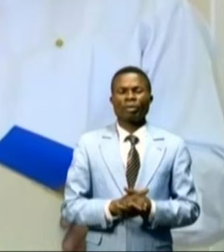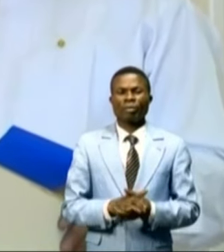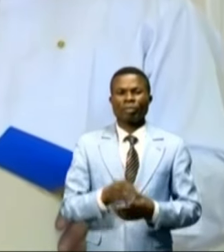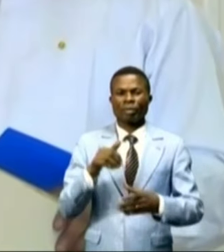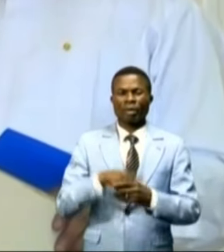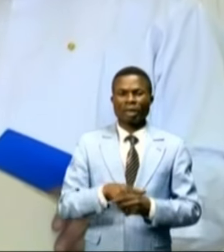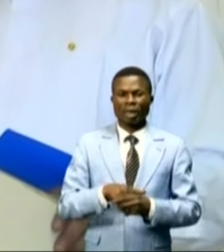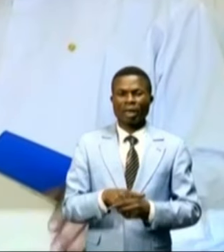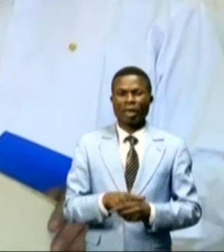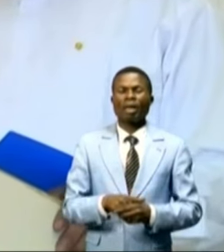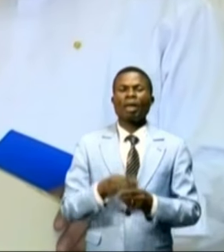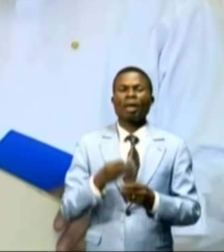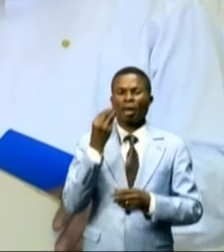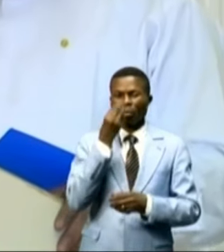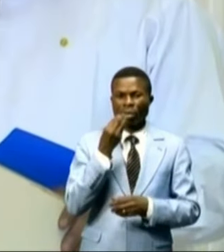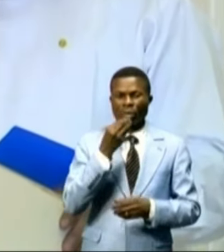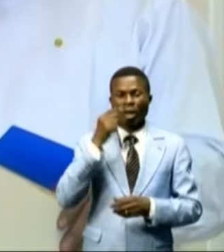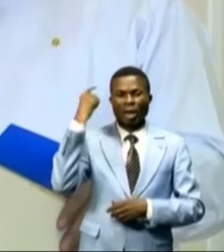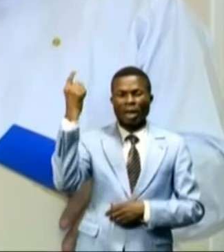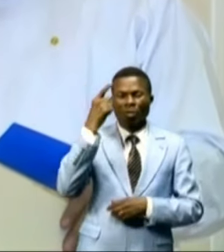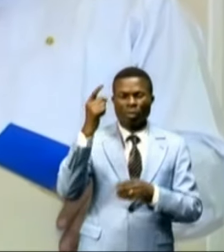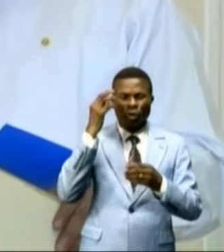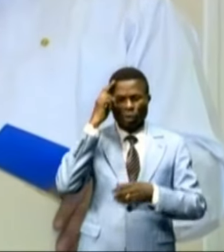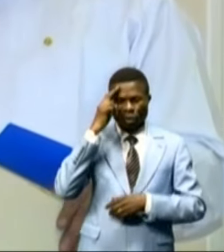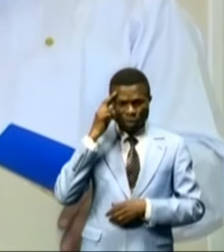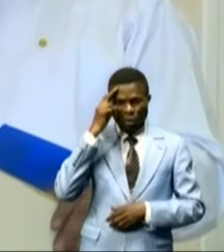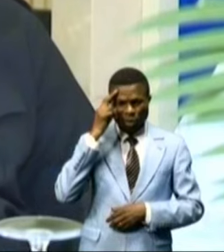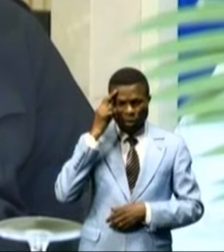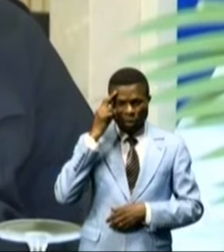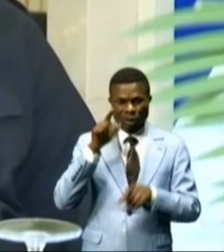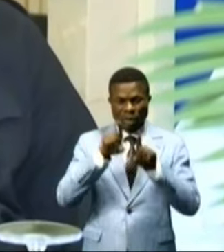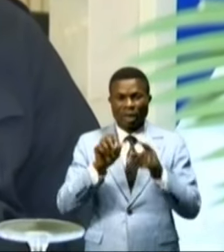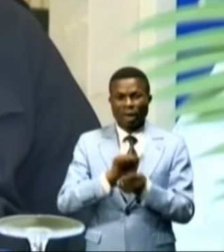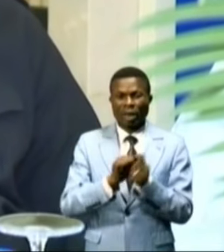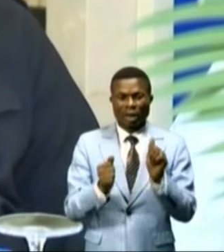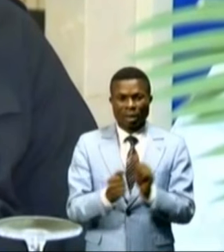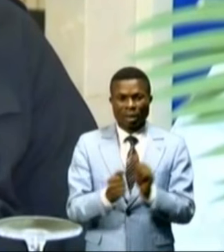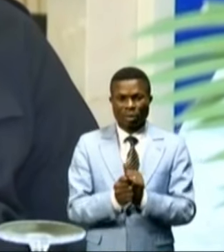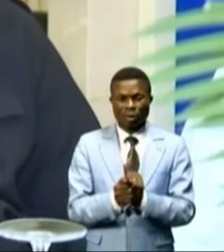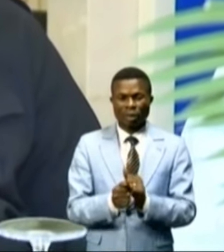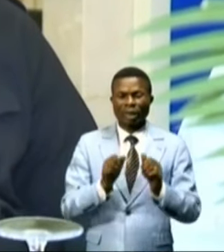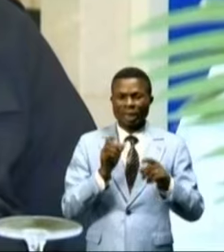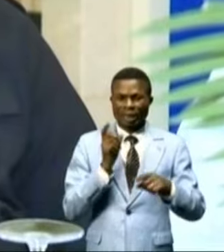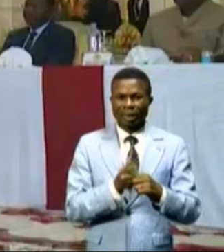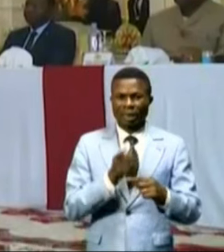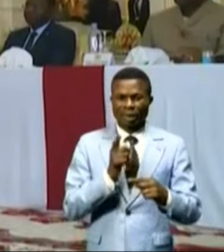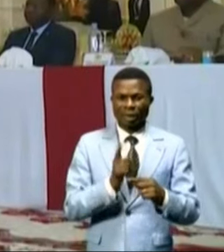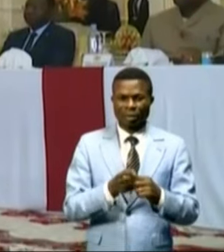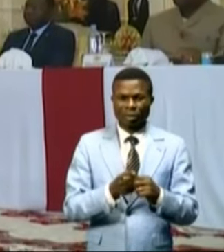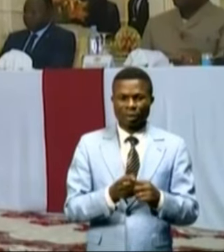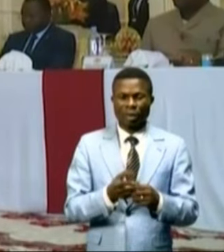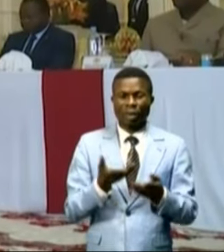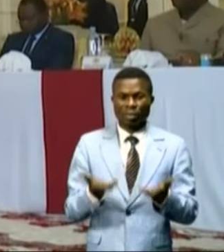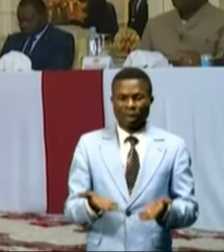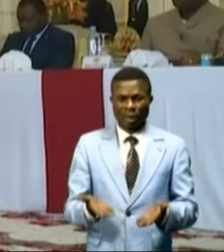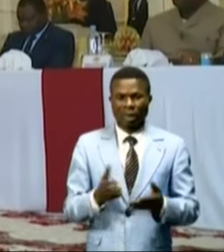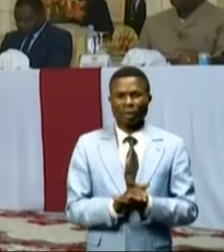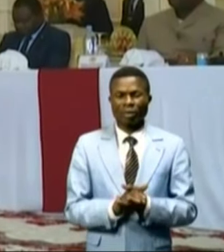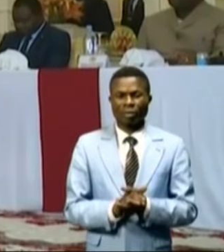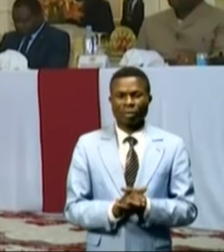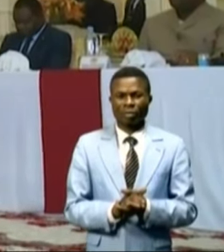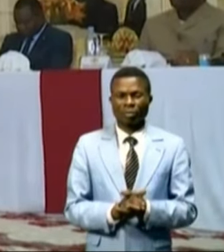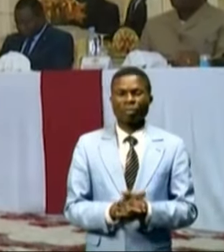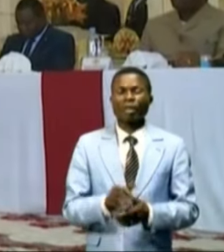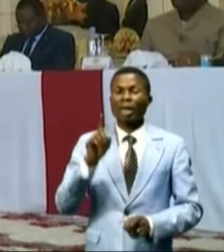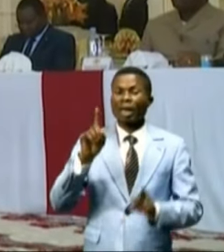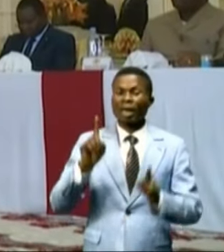monde où les calculs et les enjeux géostratégiques s'entremêlent, il est rare